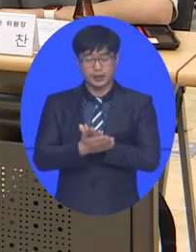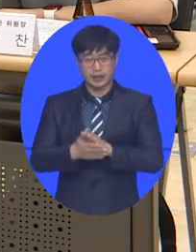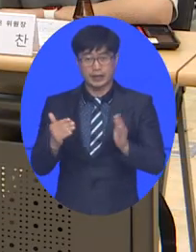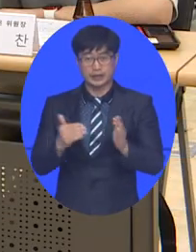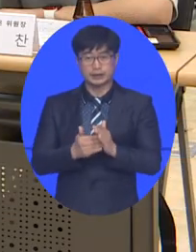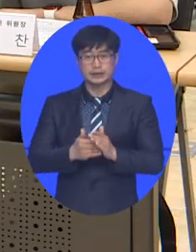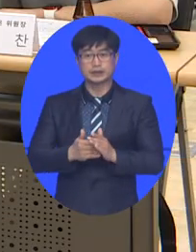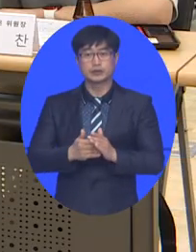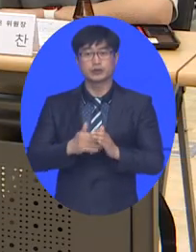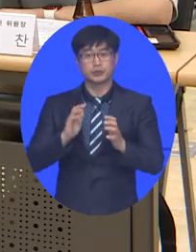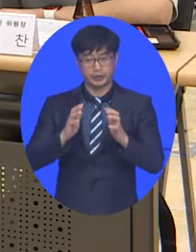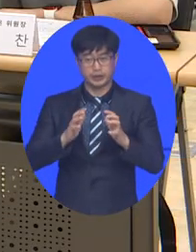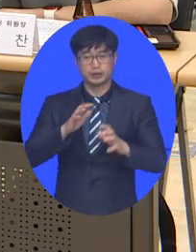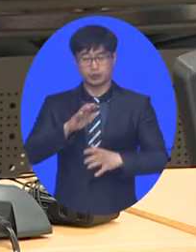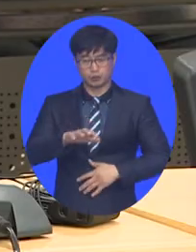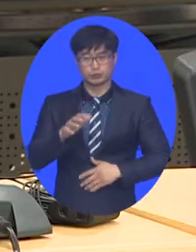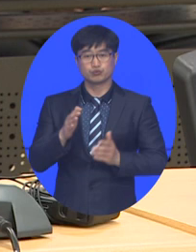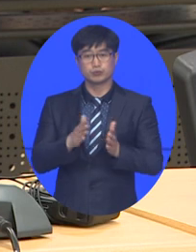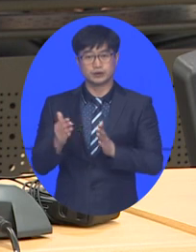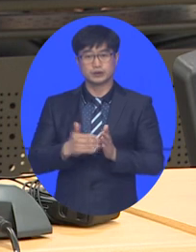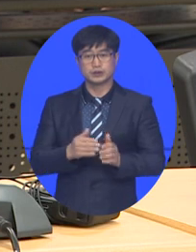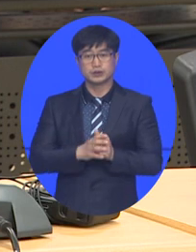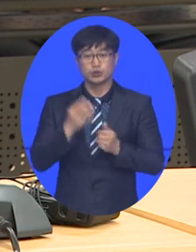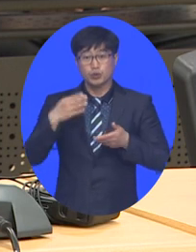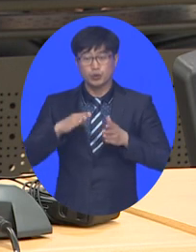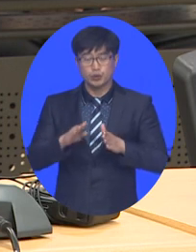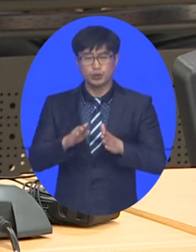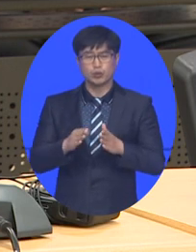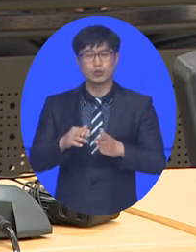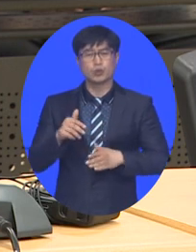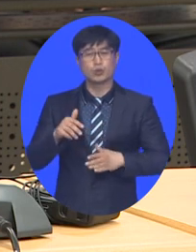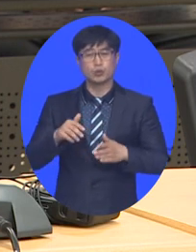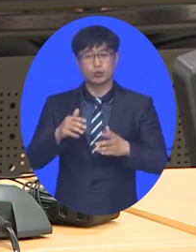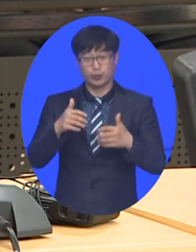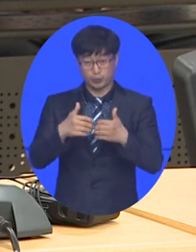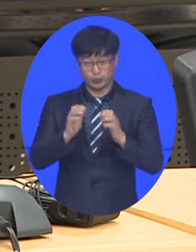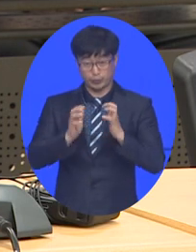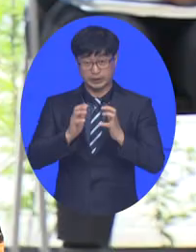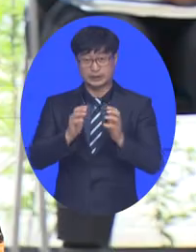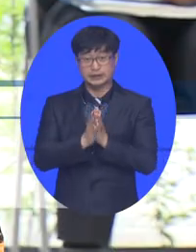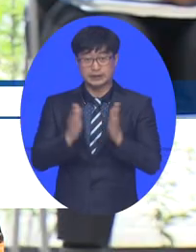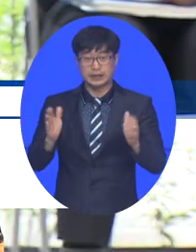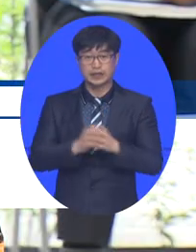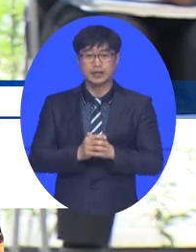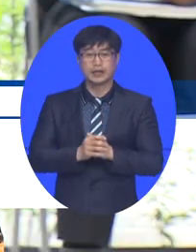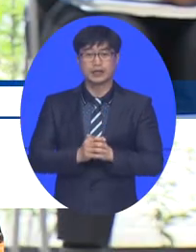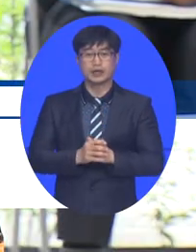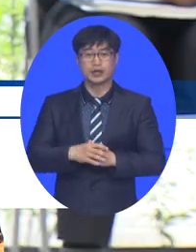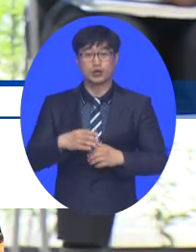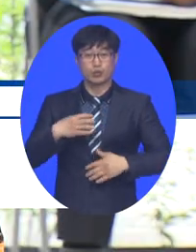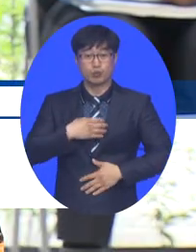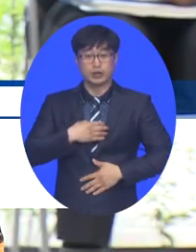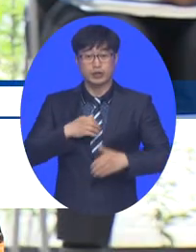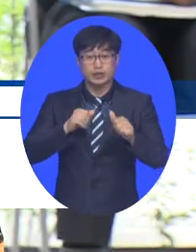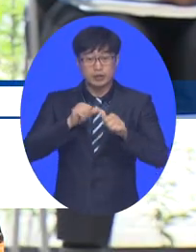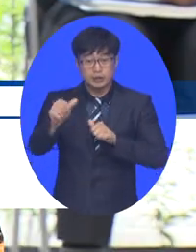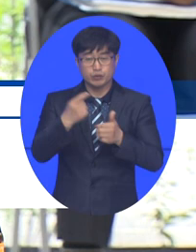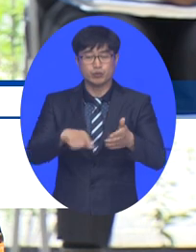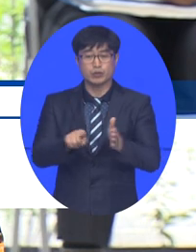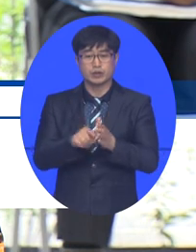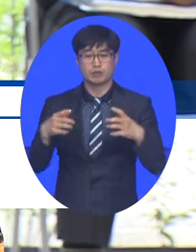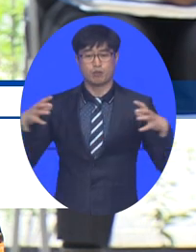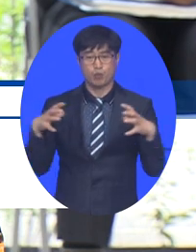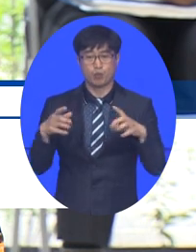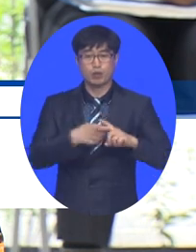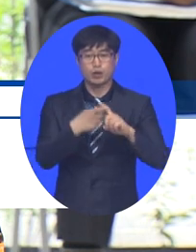하는 자리가 마련됐습니다. 올해 첫 경기도 노사민정협의회가 열린 겁니다. 위기 돌파를 위한 협력적 관계를